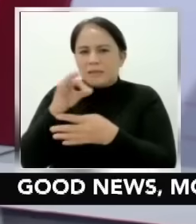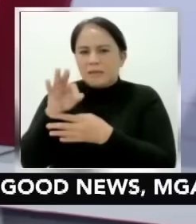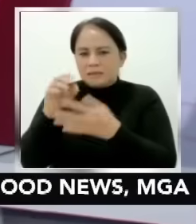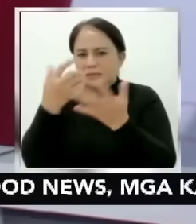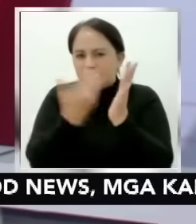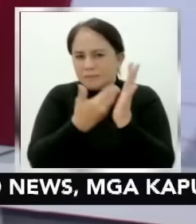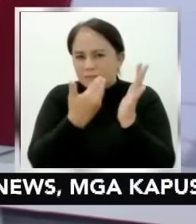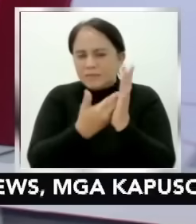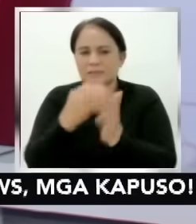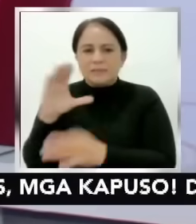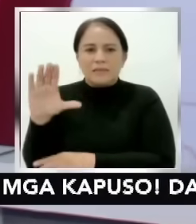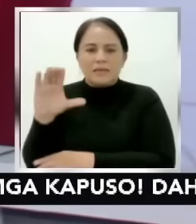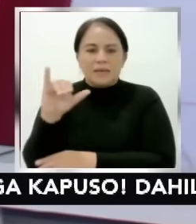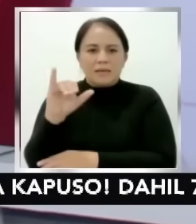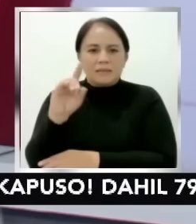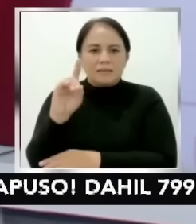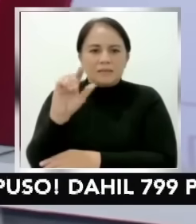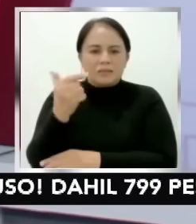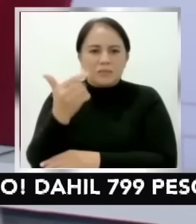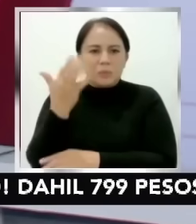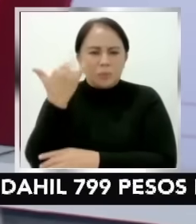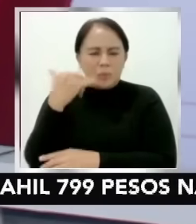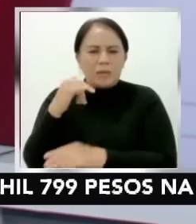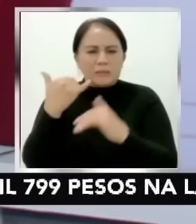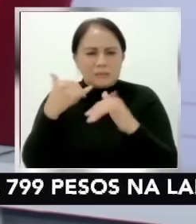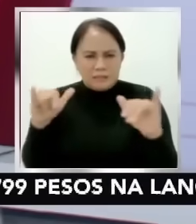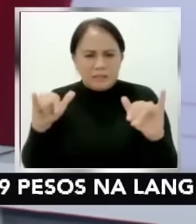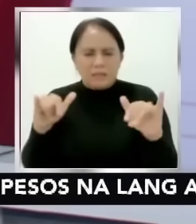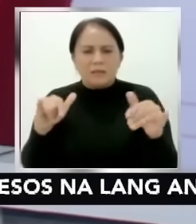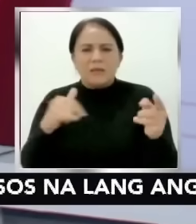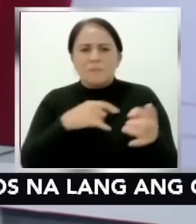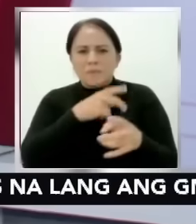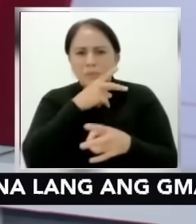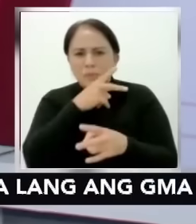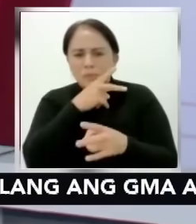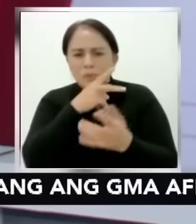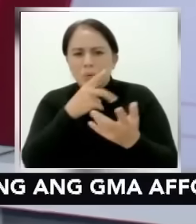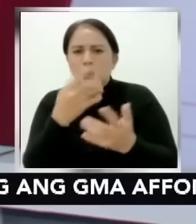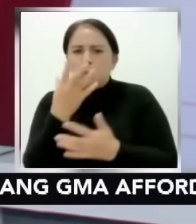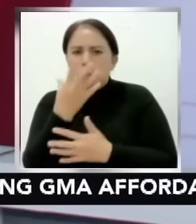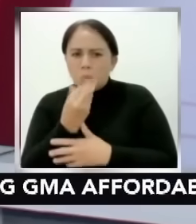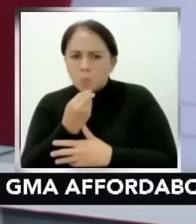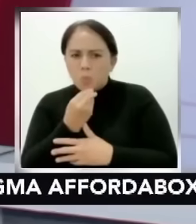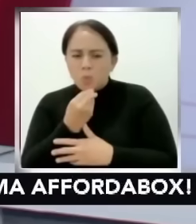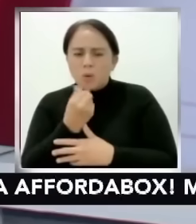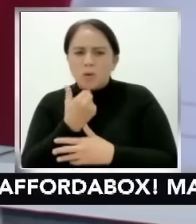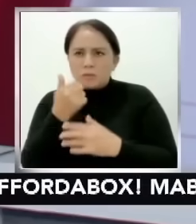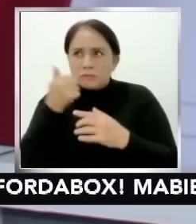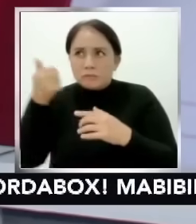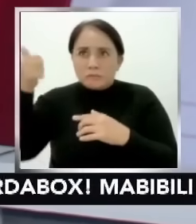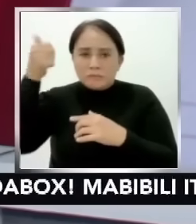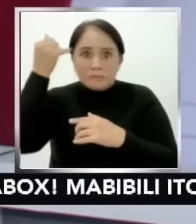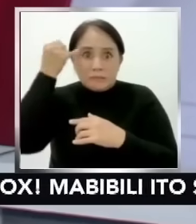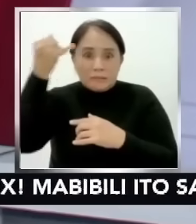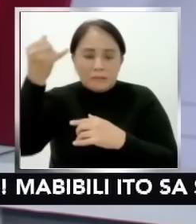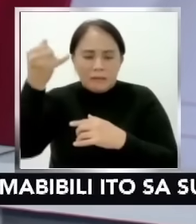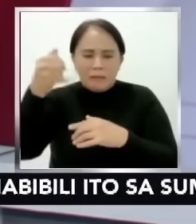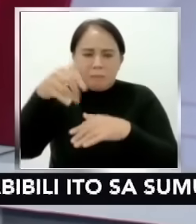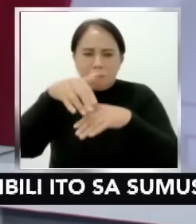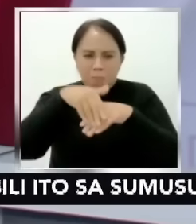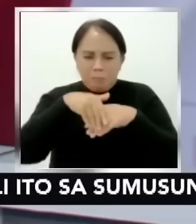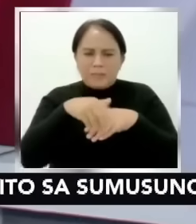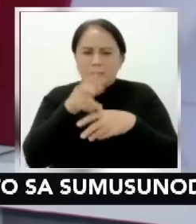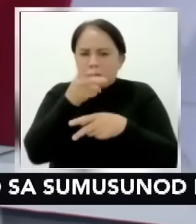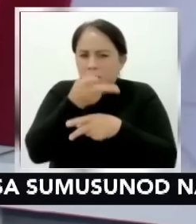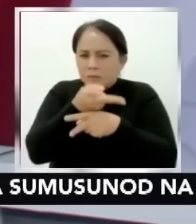CIDG dahil tikom pa rin ang mga suspect sa kung sino ang mastermind. Mahigpit silang binabantayan dahil